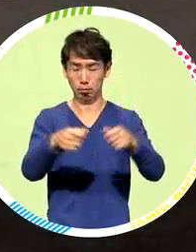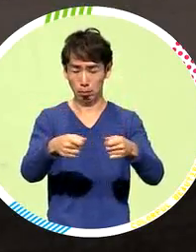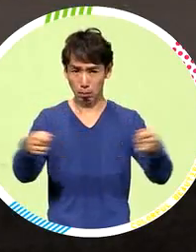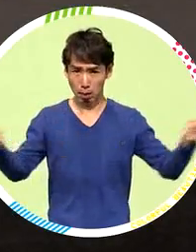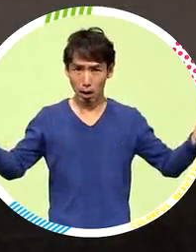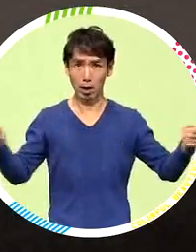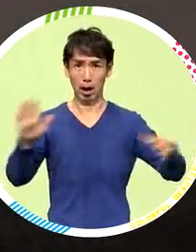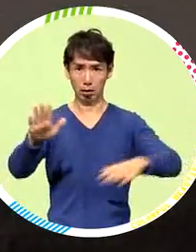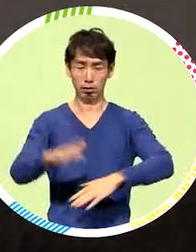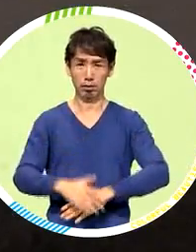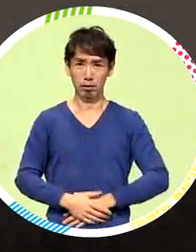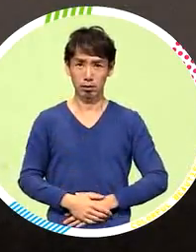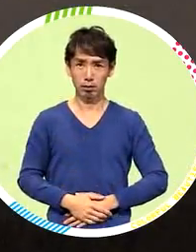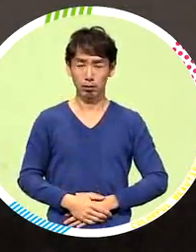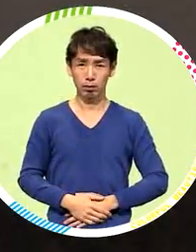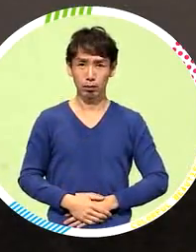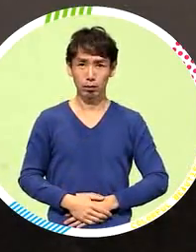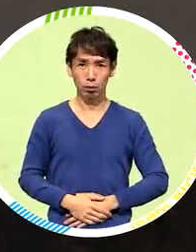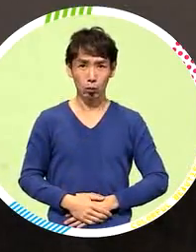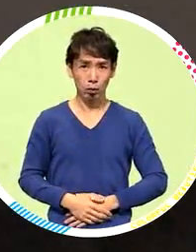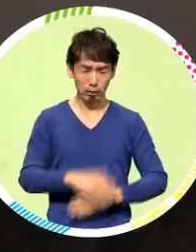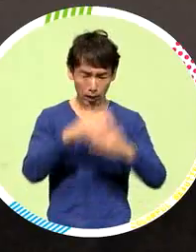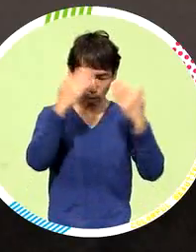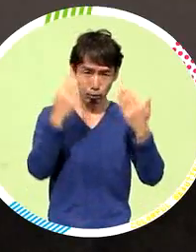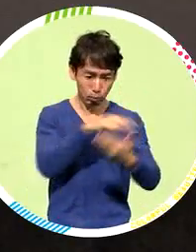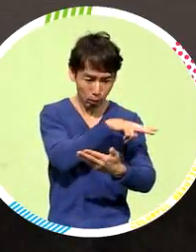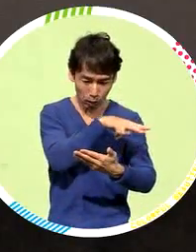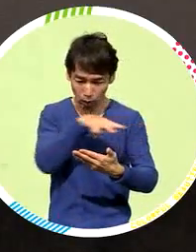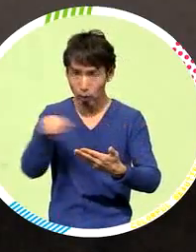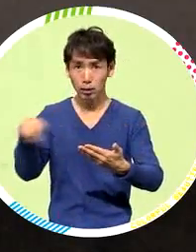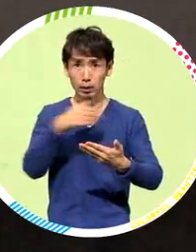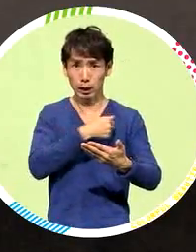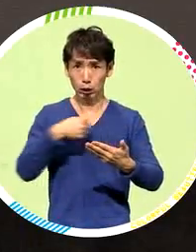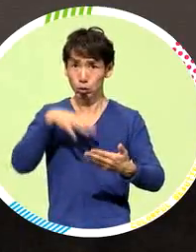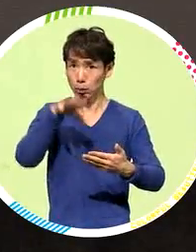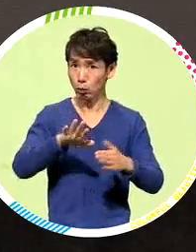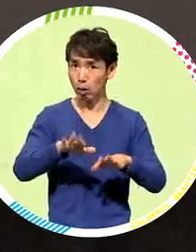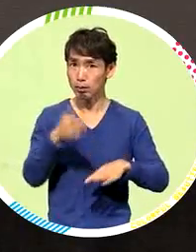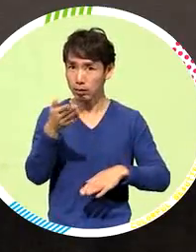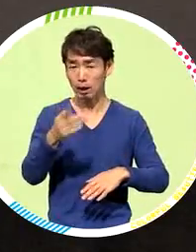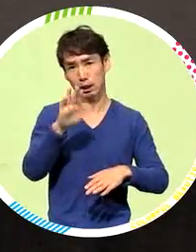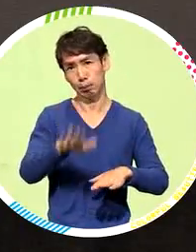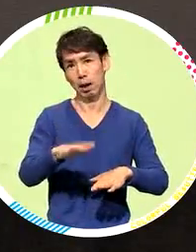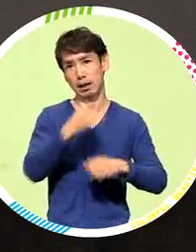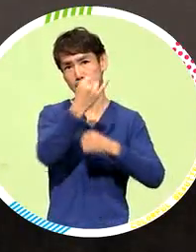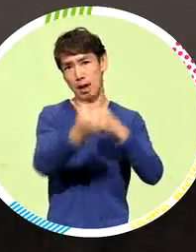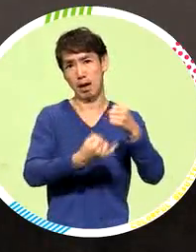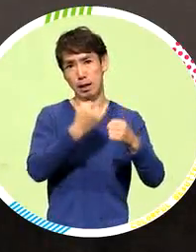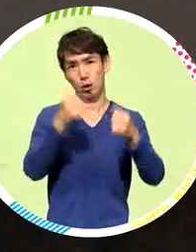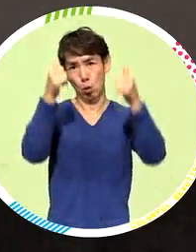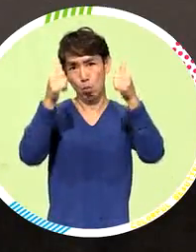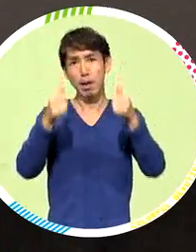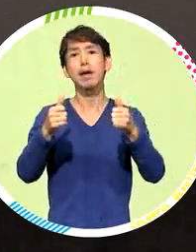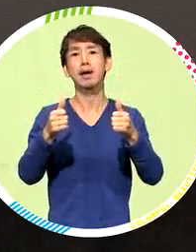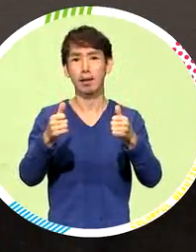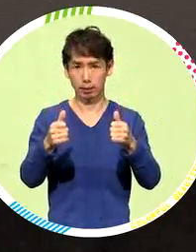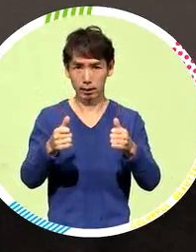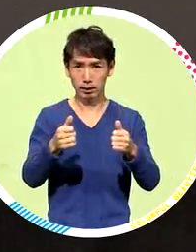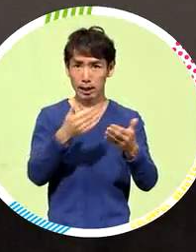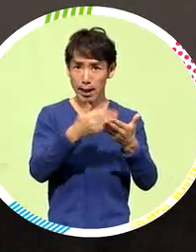ki 全部高度化で見ることができるああ今ですねインターネットの方で画像